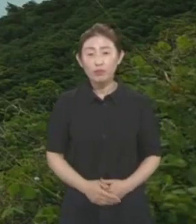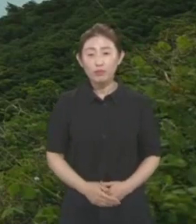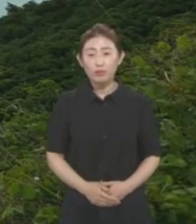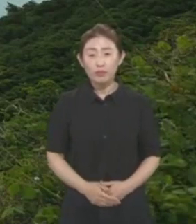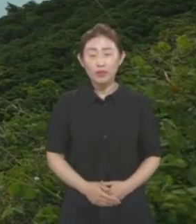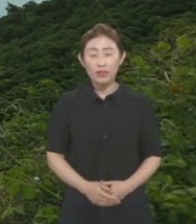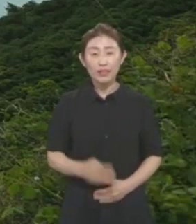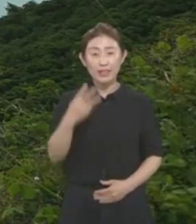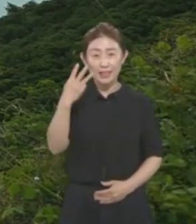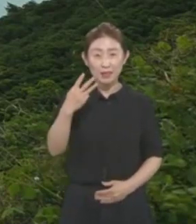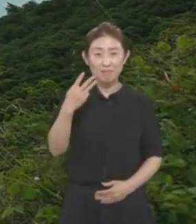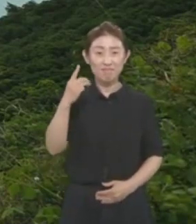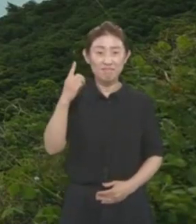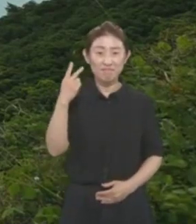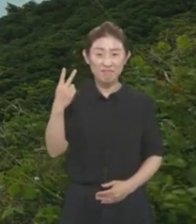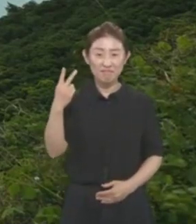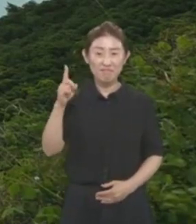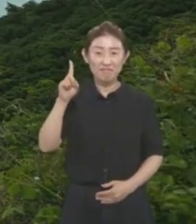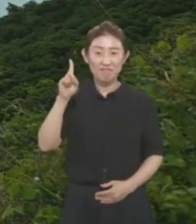3, 2,